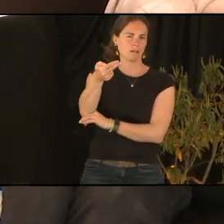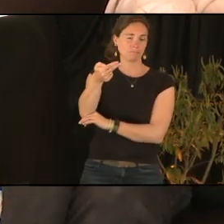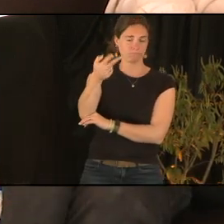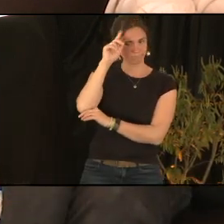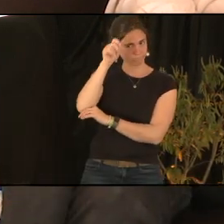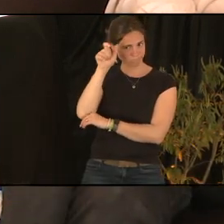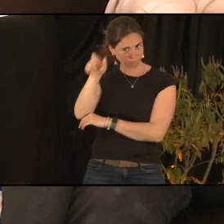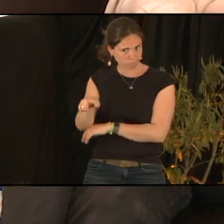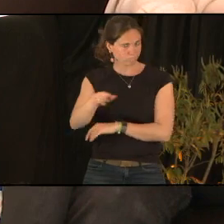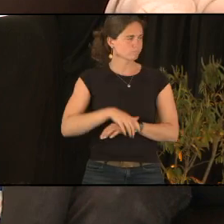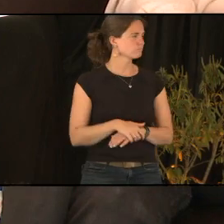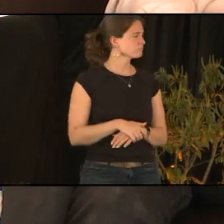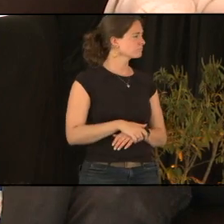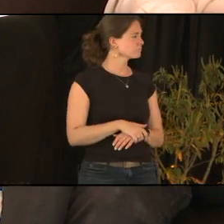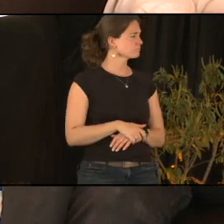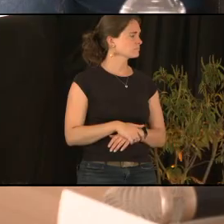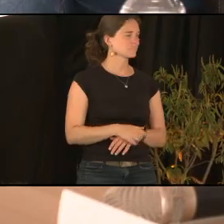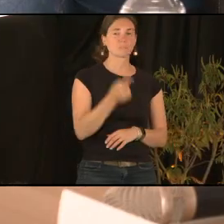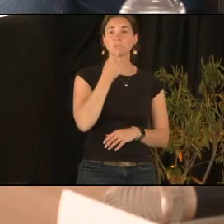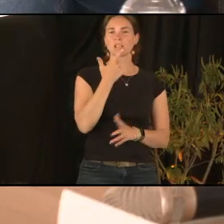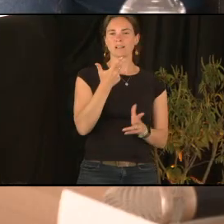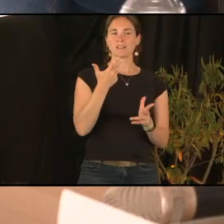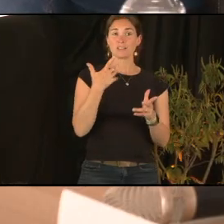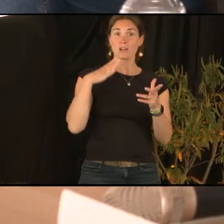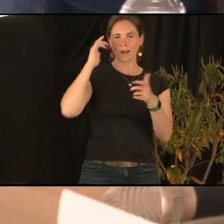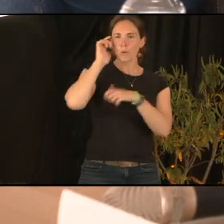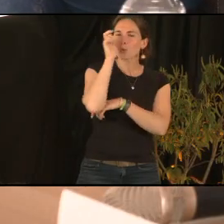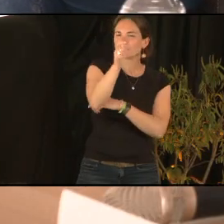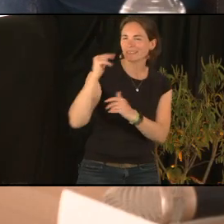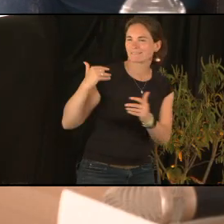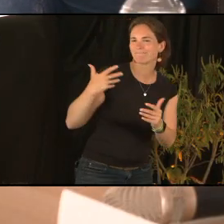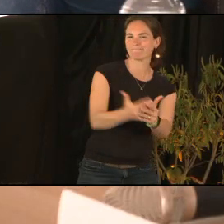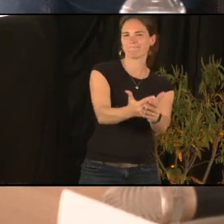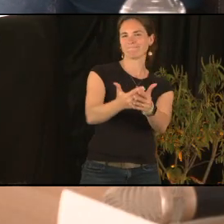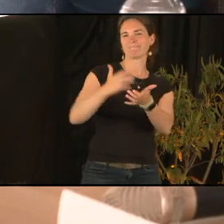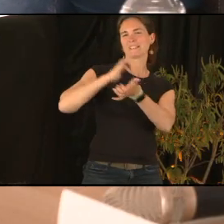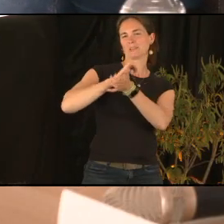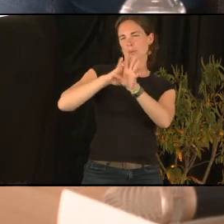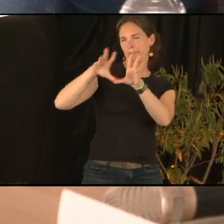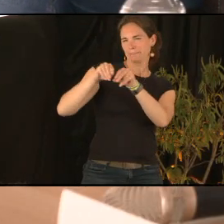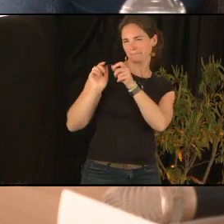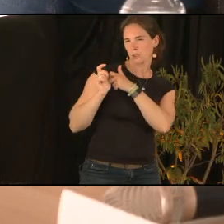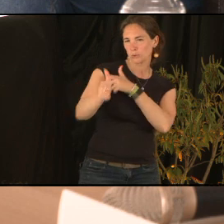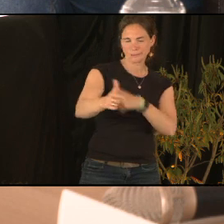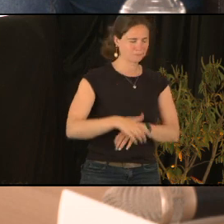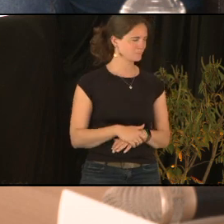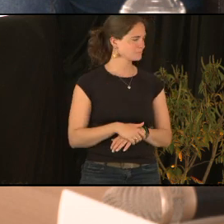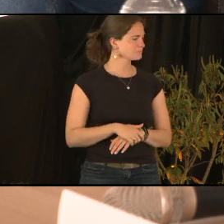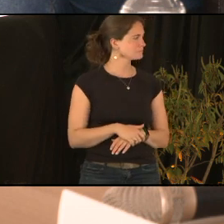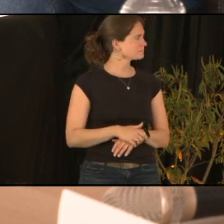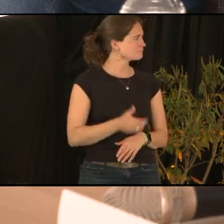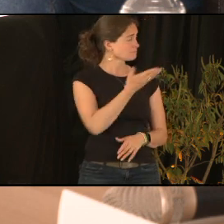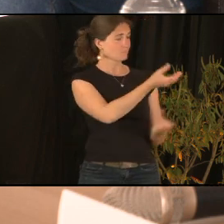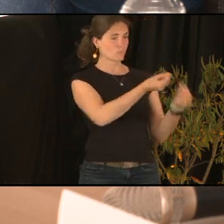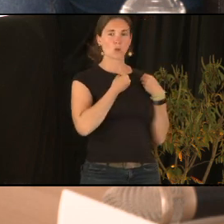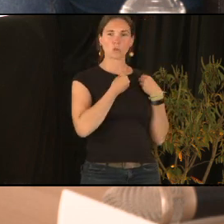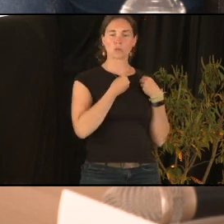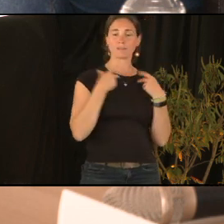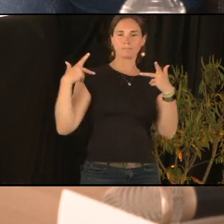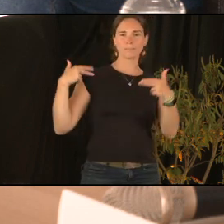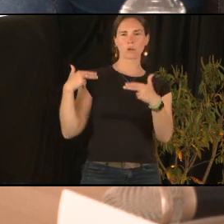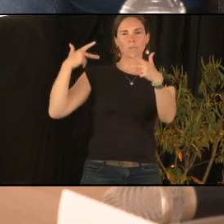hommage. Un catalogue, ça a du sens, un catalogue d'éditeurs. Vous nous faites traverser trois